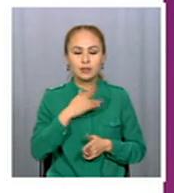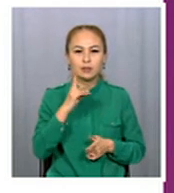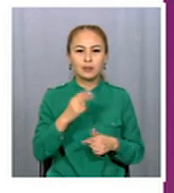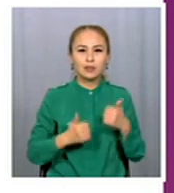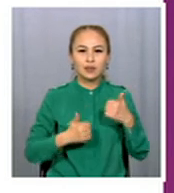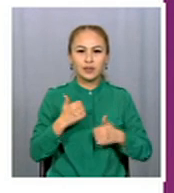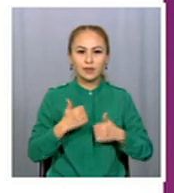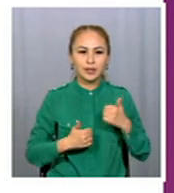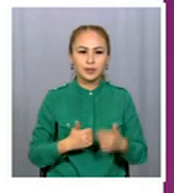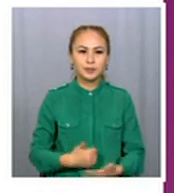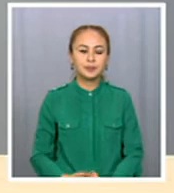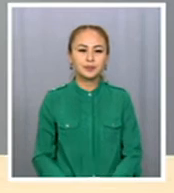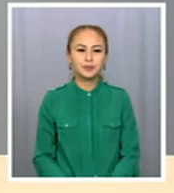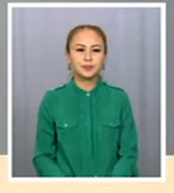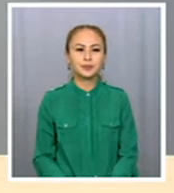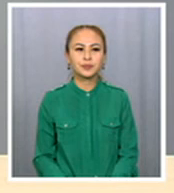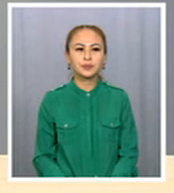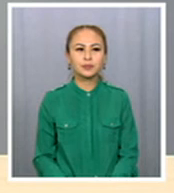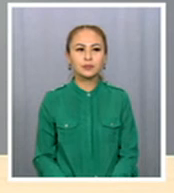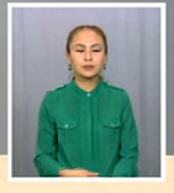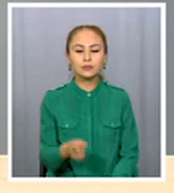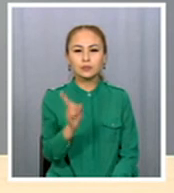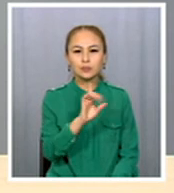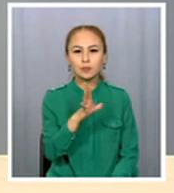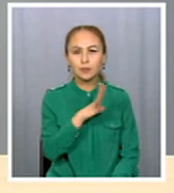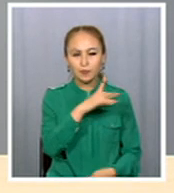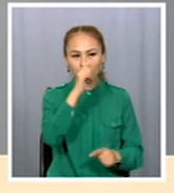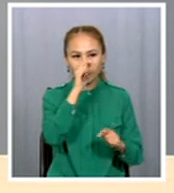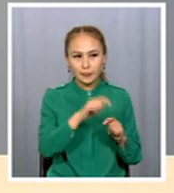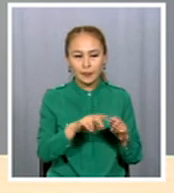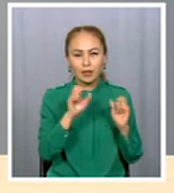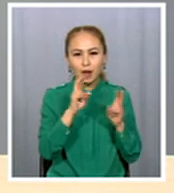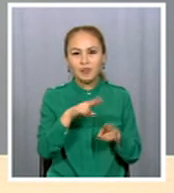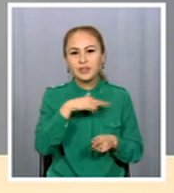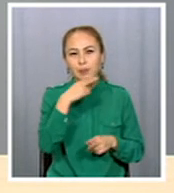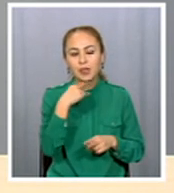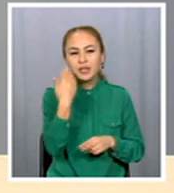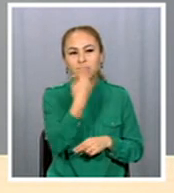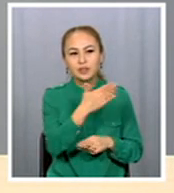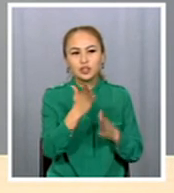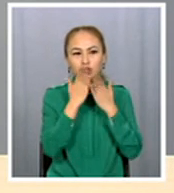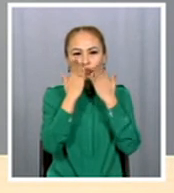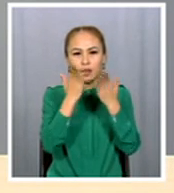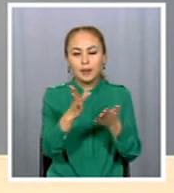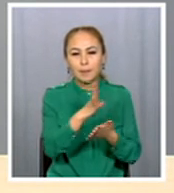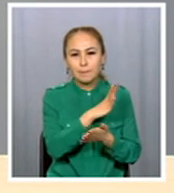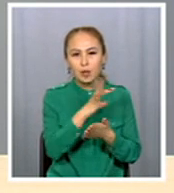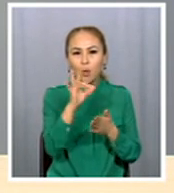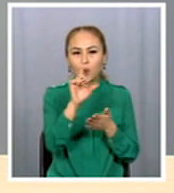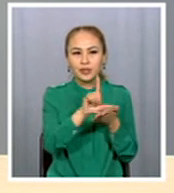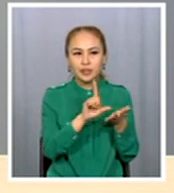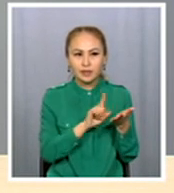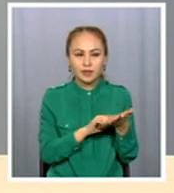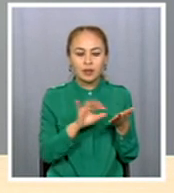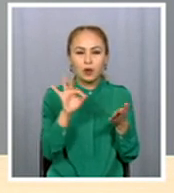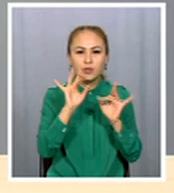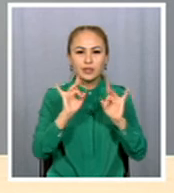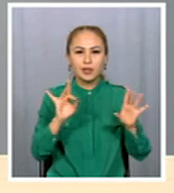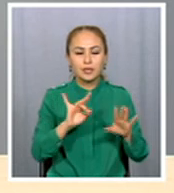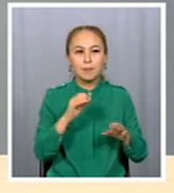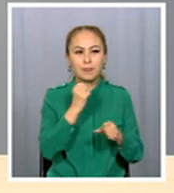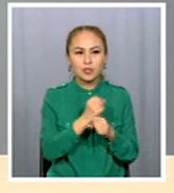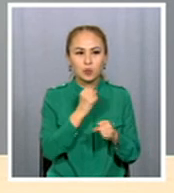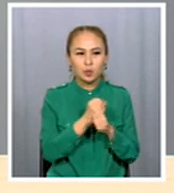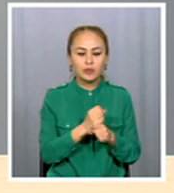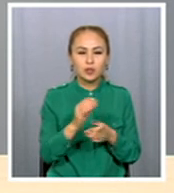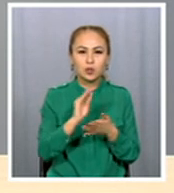к соревнованиям. Чтобы проверить, как внимательно вы читали отрывок рассказа, постройте сюжетную